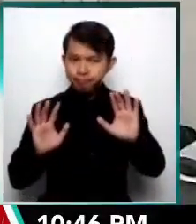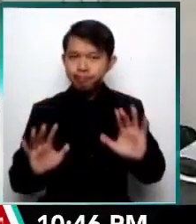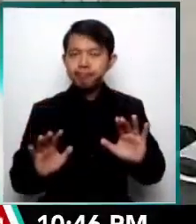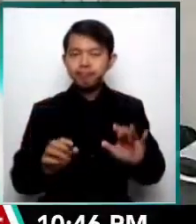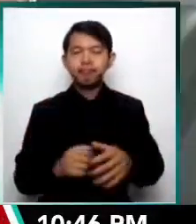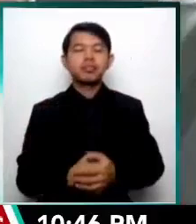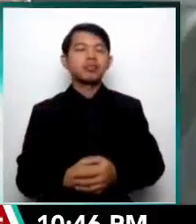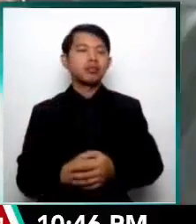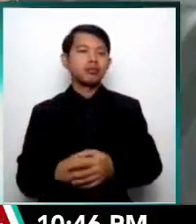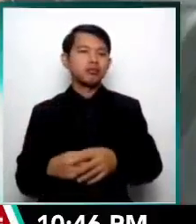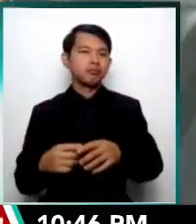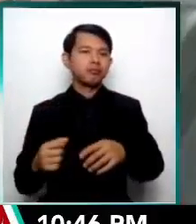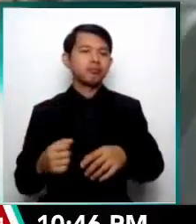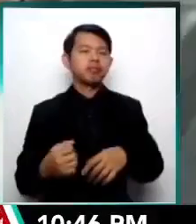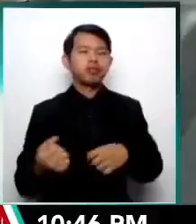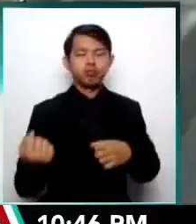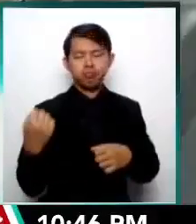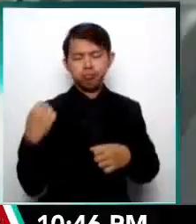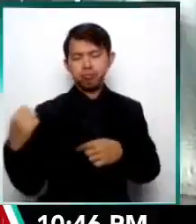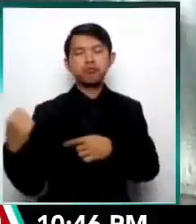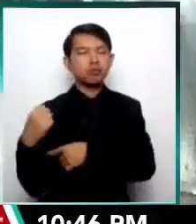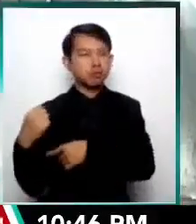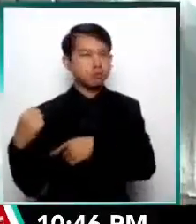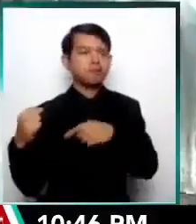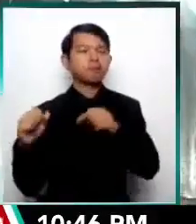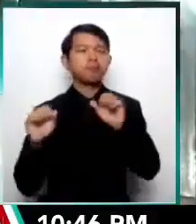bicep curl. Hinay-hinay lang muna kung